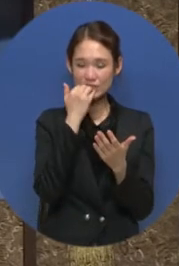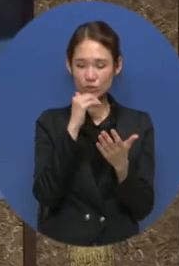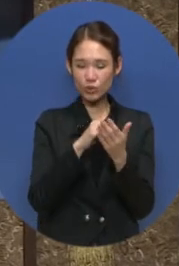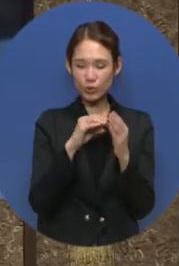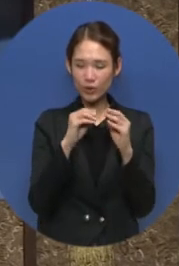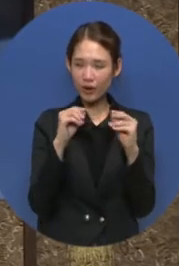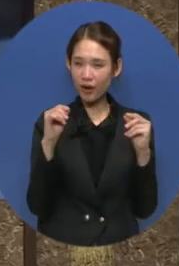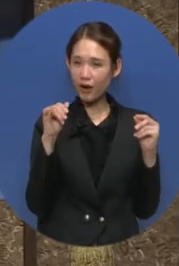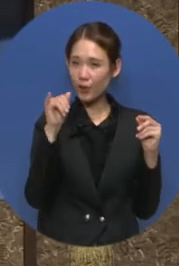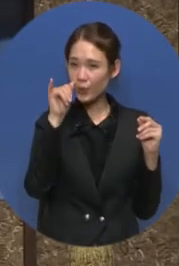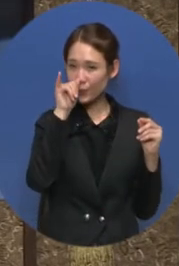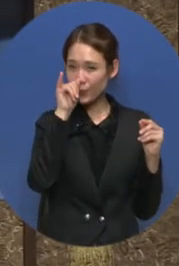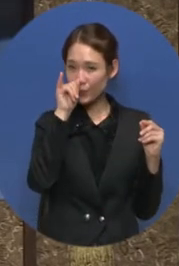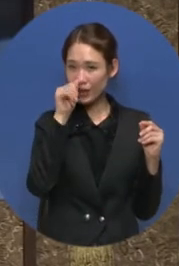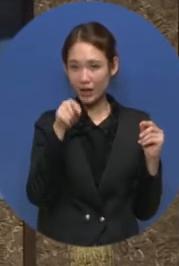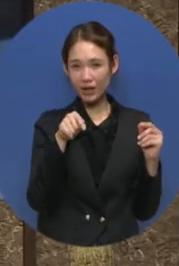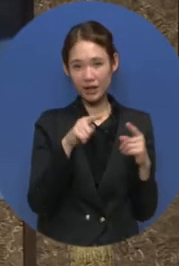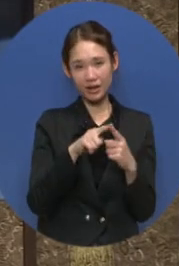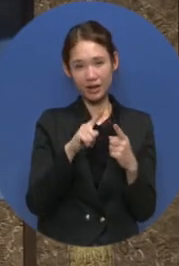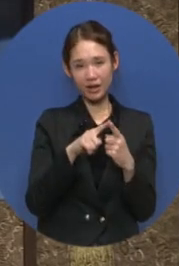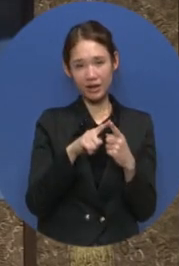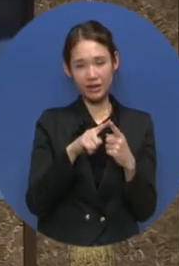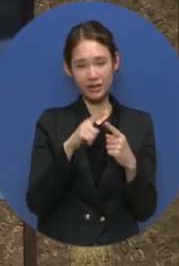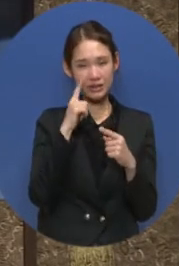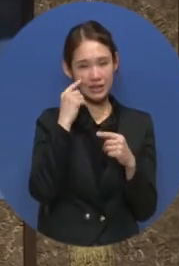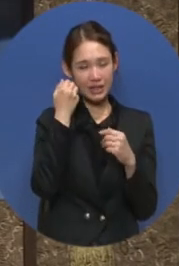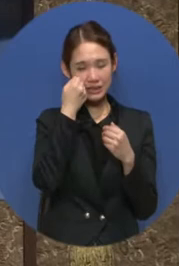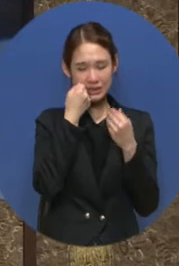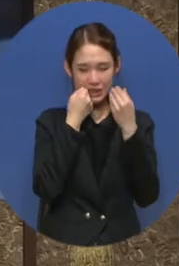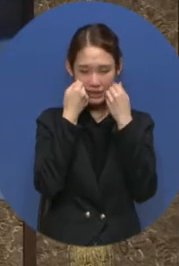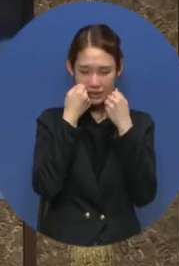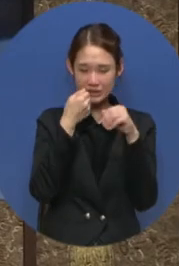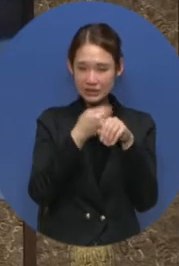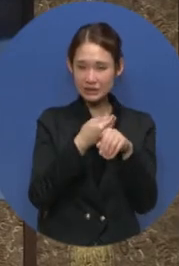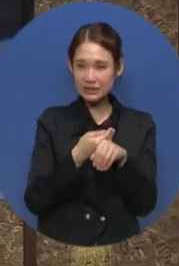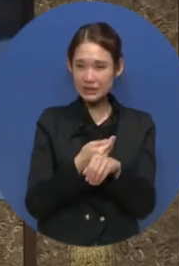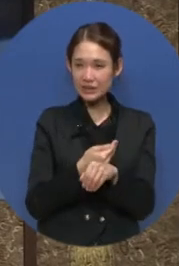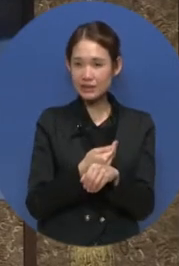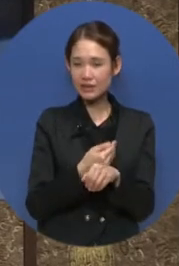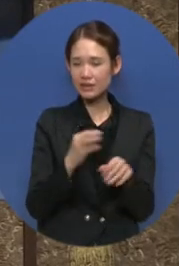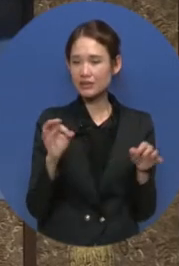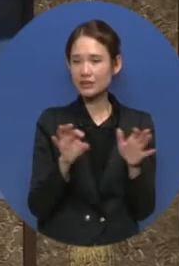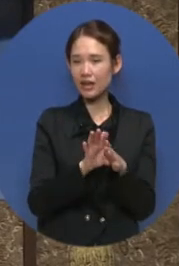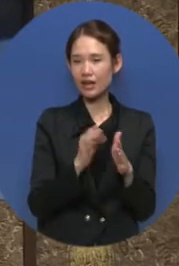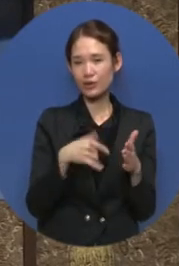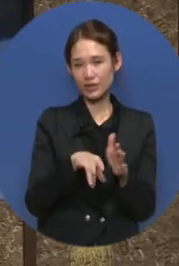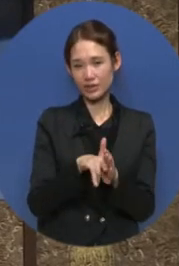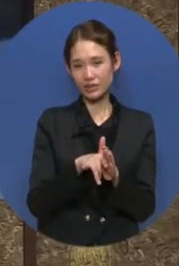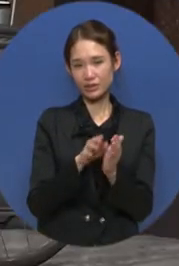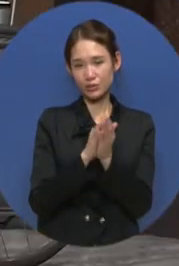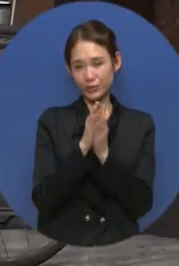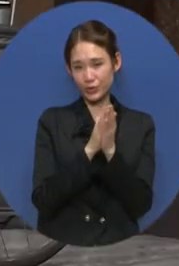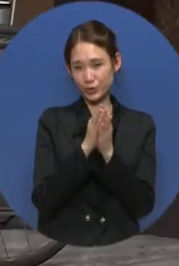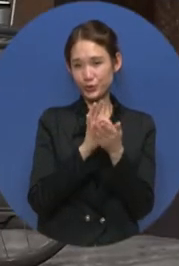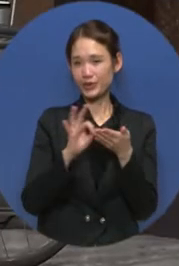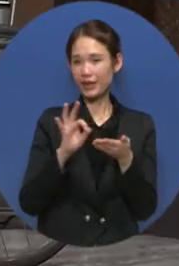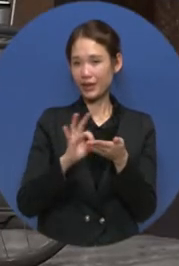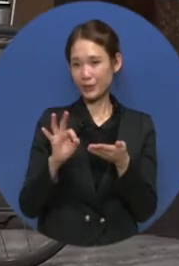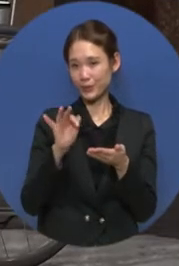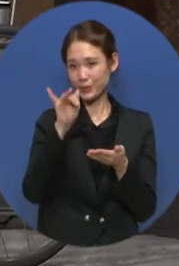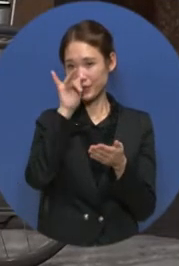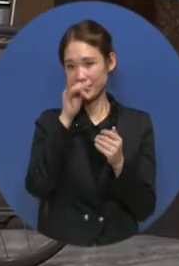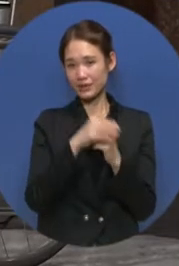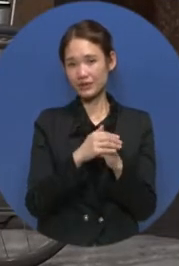아주 이렇게 그 각질 같은 거 제거할 수 있도록 네. 그런 것을 넣어서 천연비누를 이렇게 만들고 있습니다. 그러니까